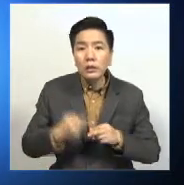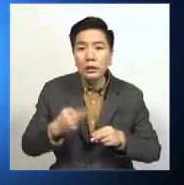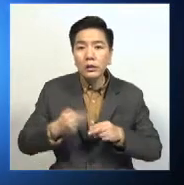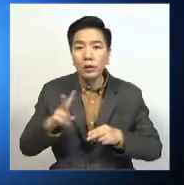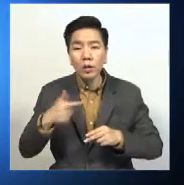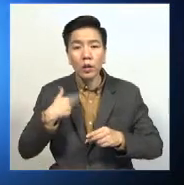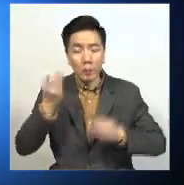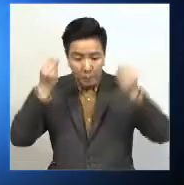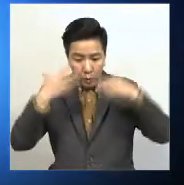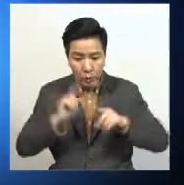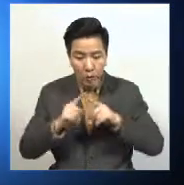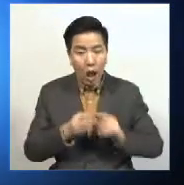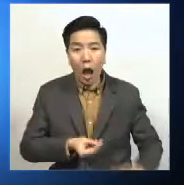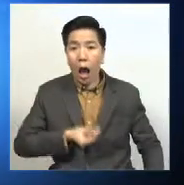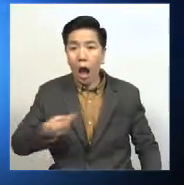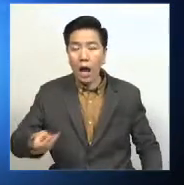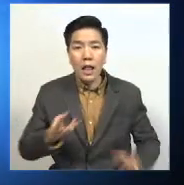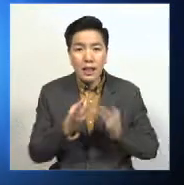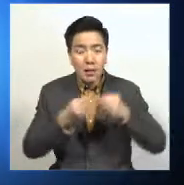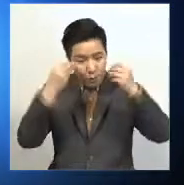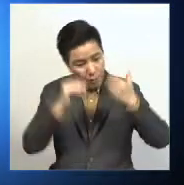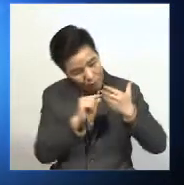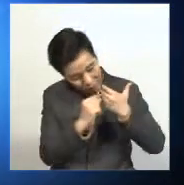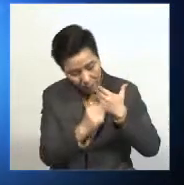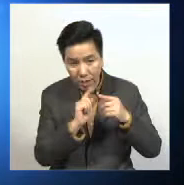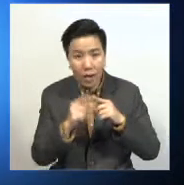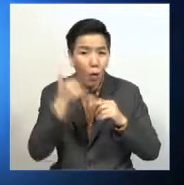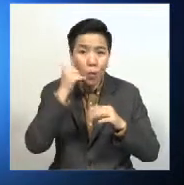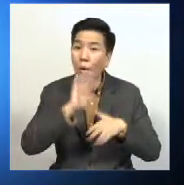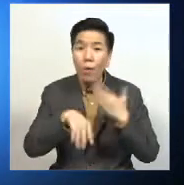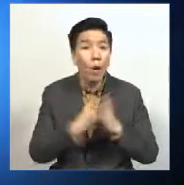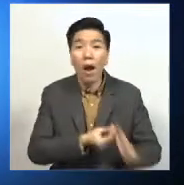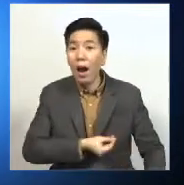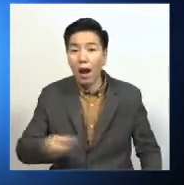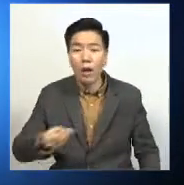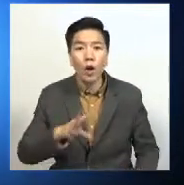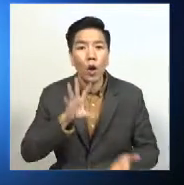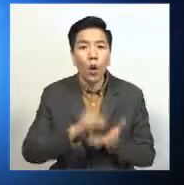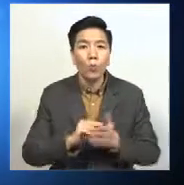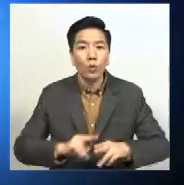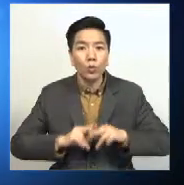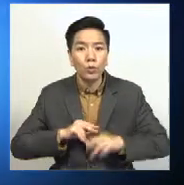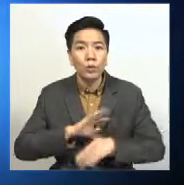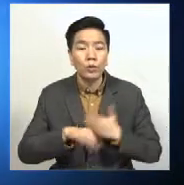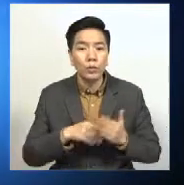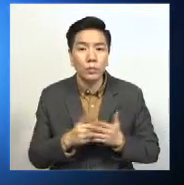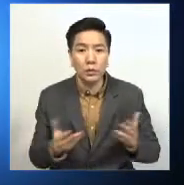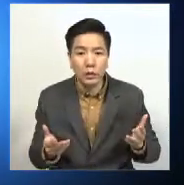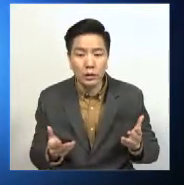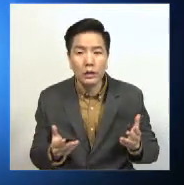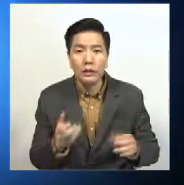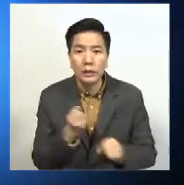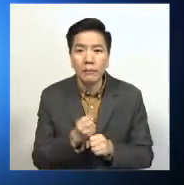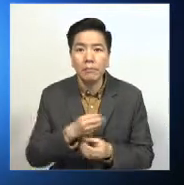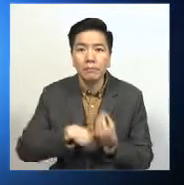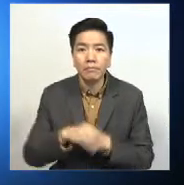ลเลขประจำตัวประชาชนนะคะเลขหลังบัตรประชาชนรวมถึงเบอร์โทรศัพท์เนี่ยข้อมูลส่วนตัวเหล่านี้ของท่านเนี่ยสามารถนำ